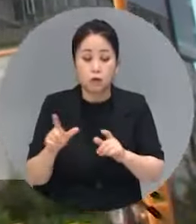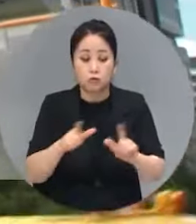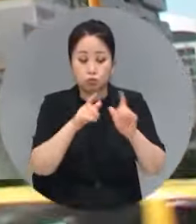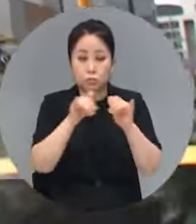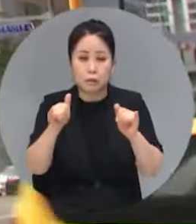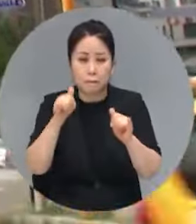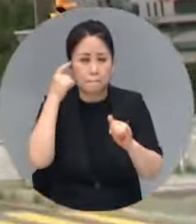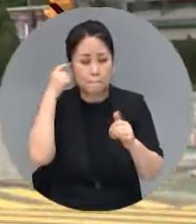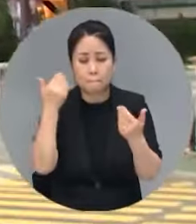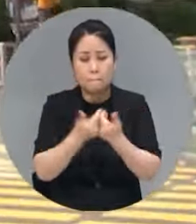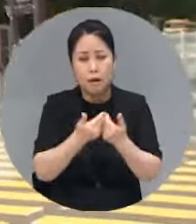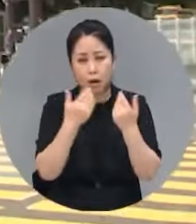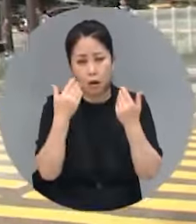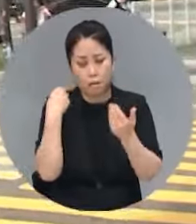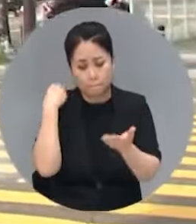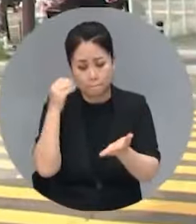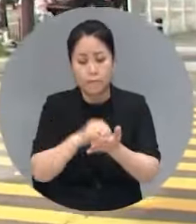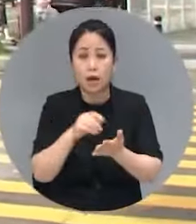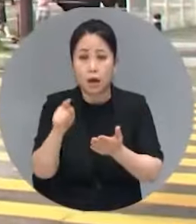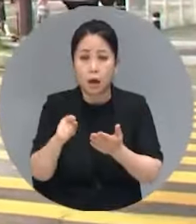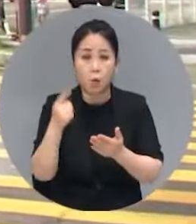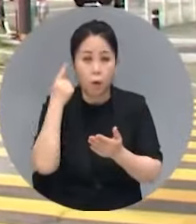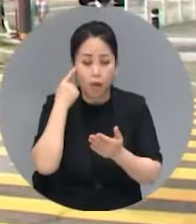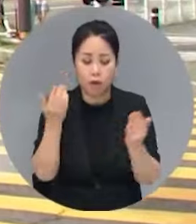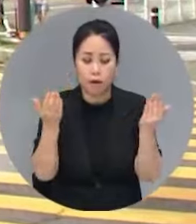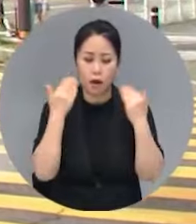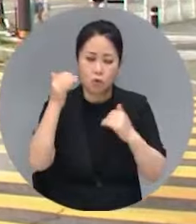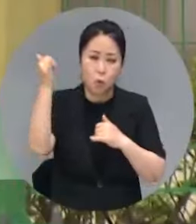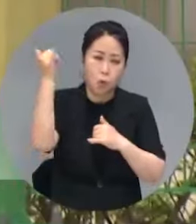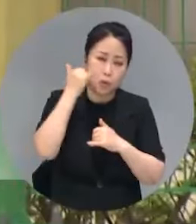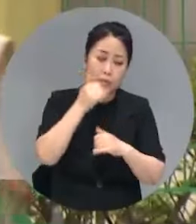반발은 여전합니다. 학교 일조권과